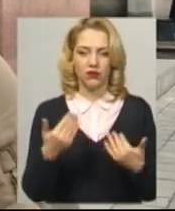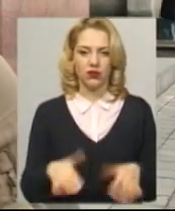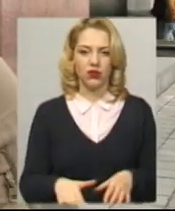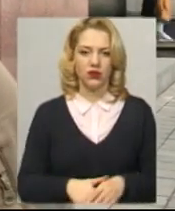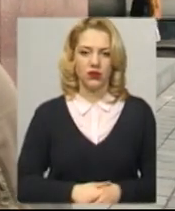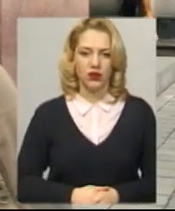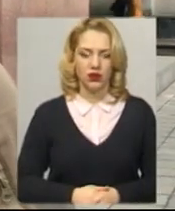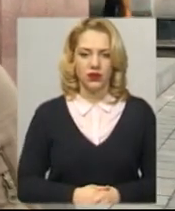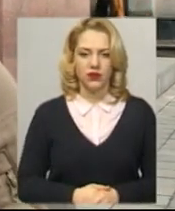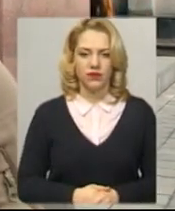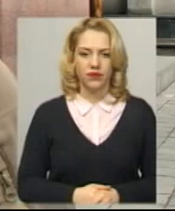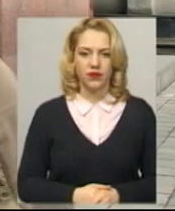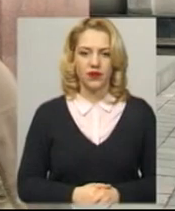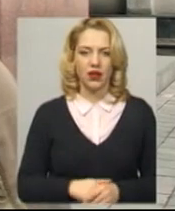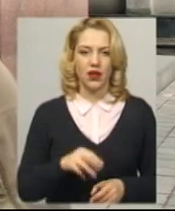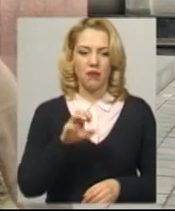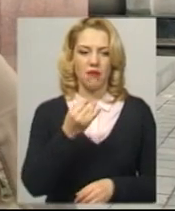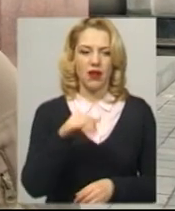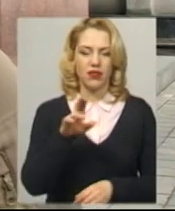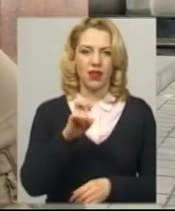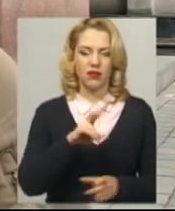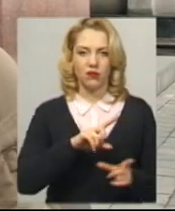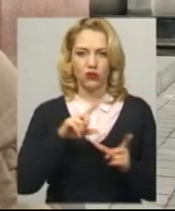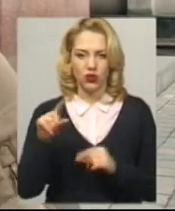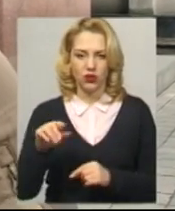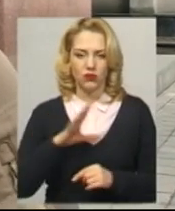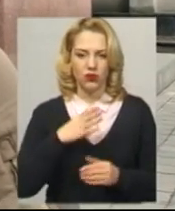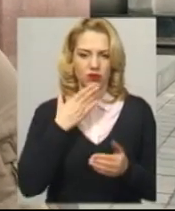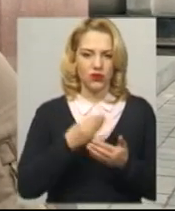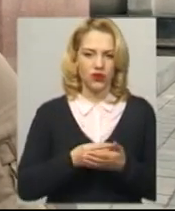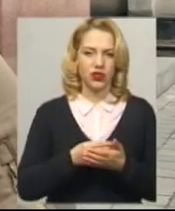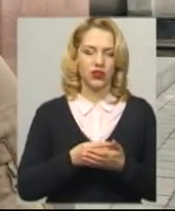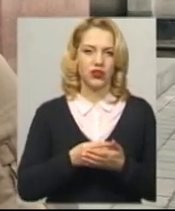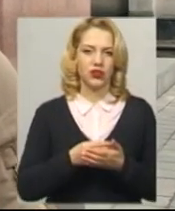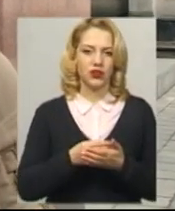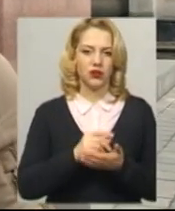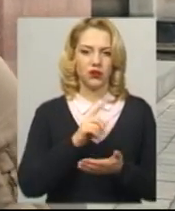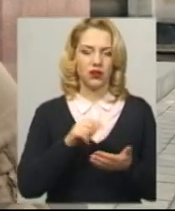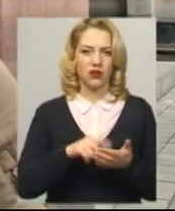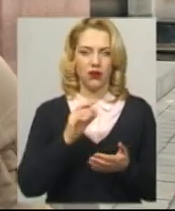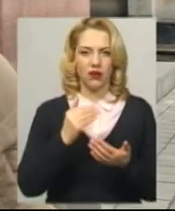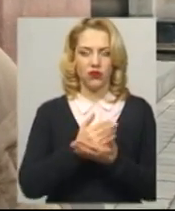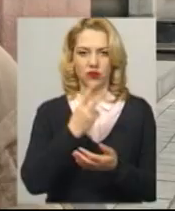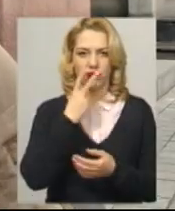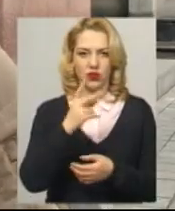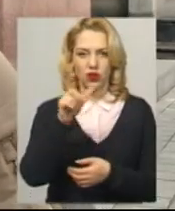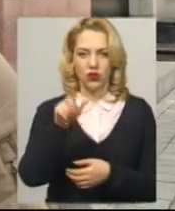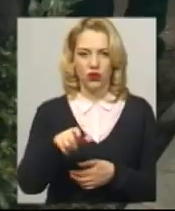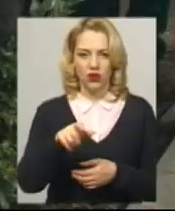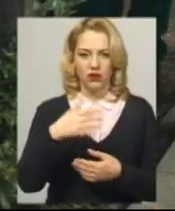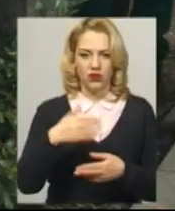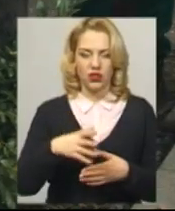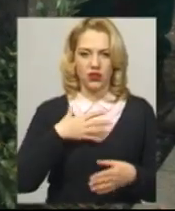вже поїхав з Майдану, то є, були свої питання, і дивишся вже в новинах, а він загинув. Ну, це дуже